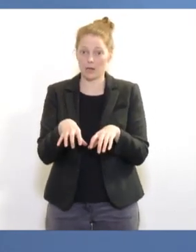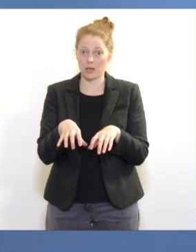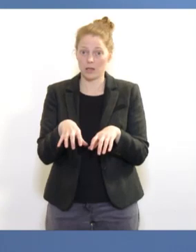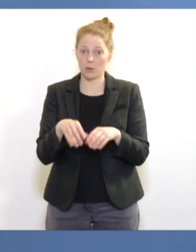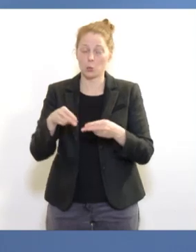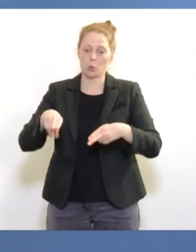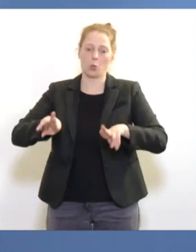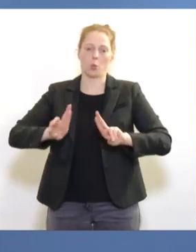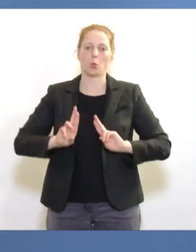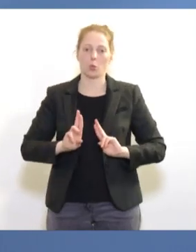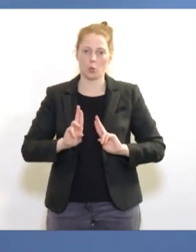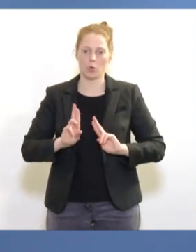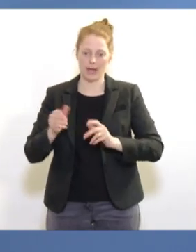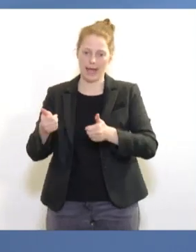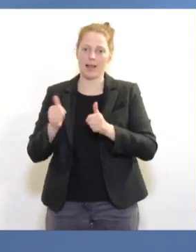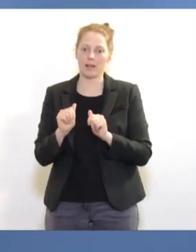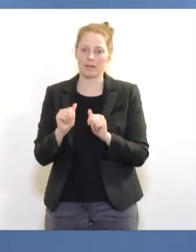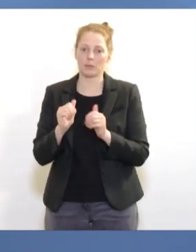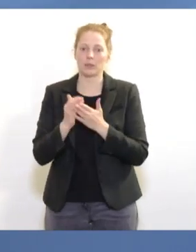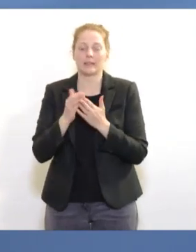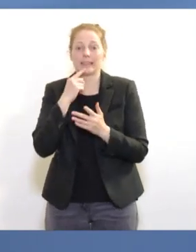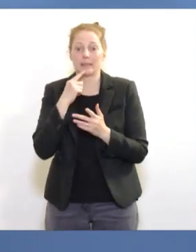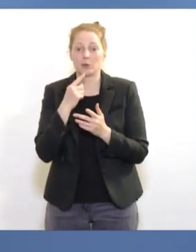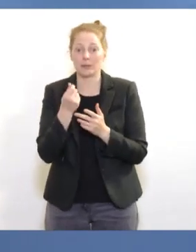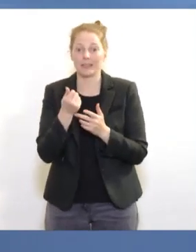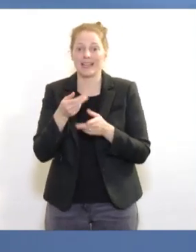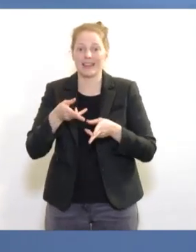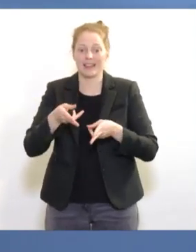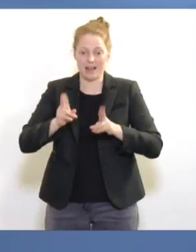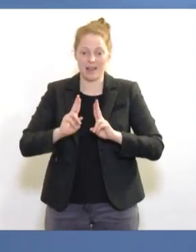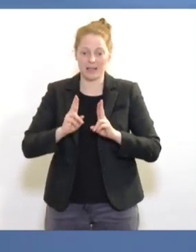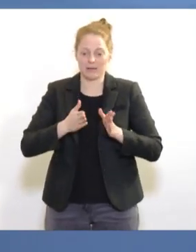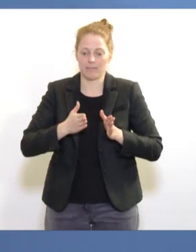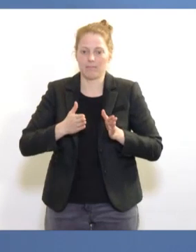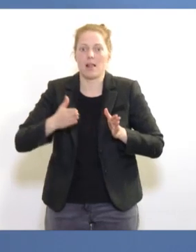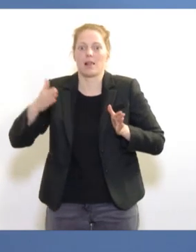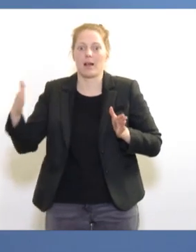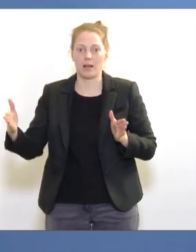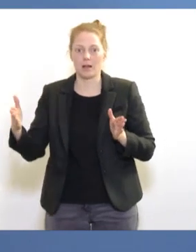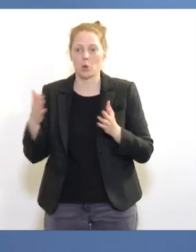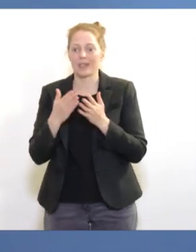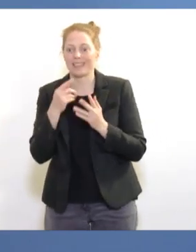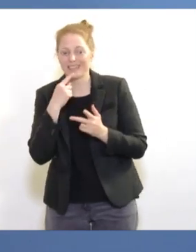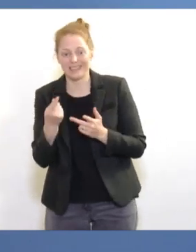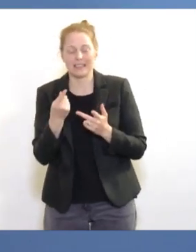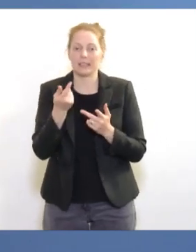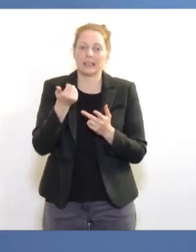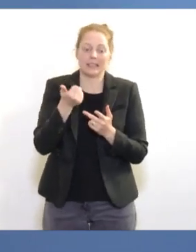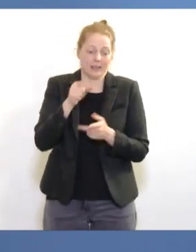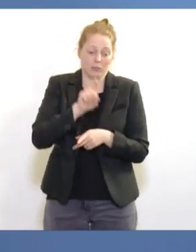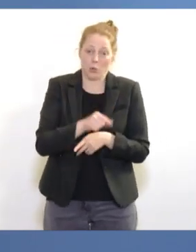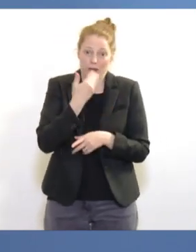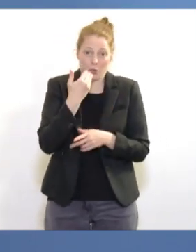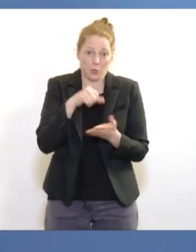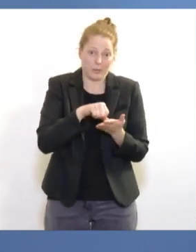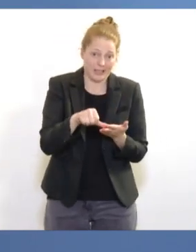zurückgehen, indem sie Prämien strecken, indem sie durch die Fangere gucken, wenn mal eine Mensualität nicht